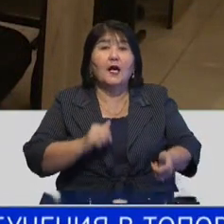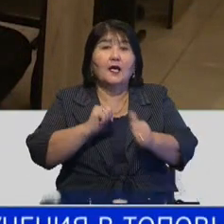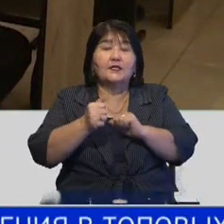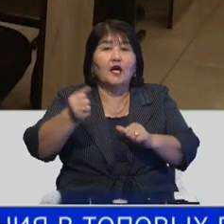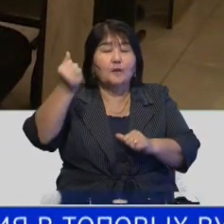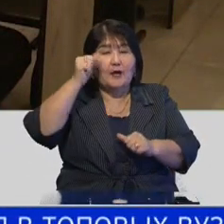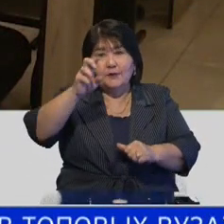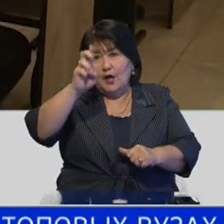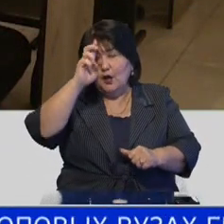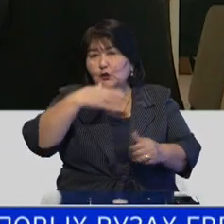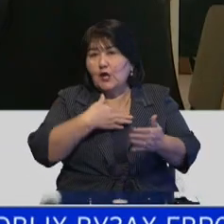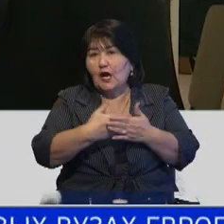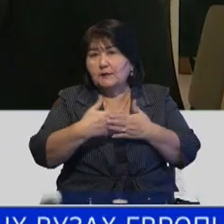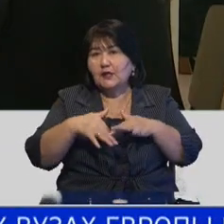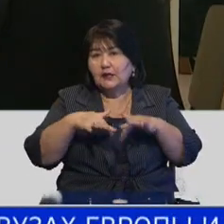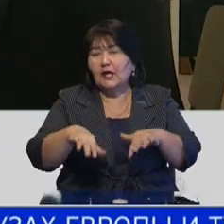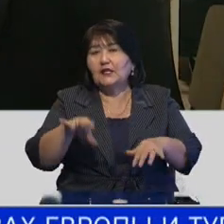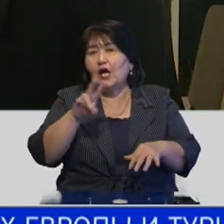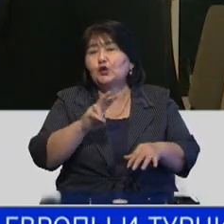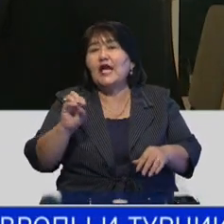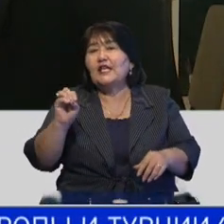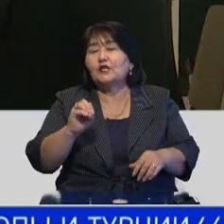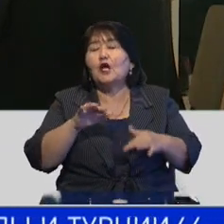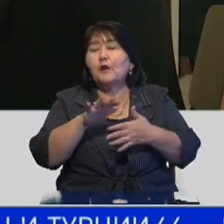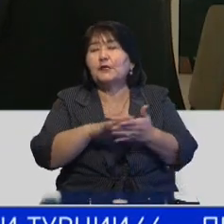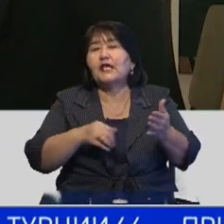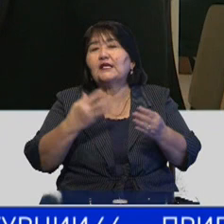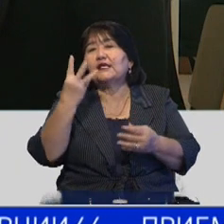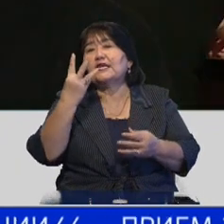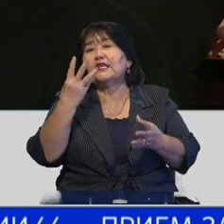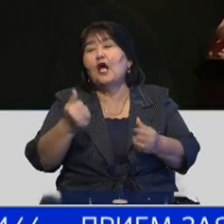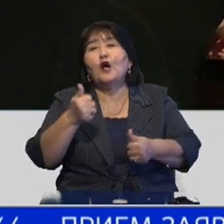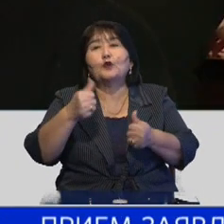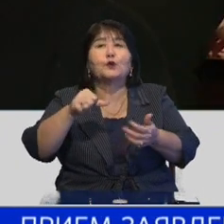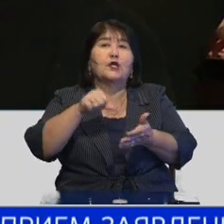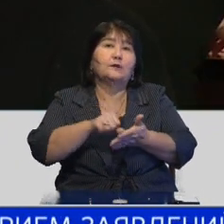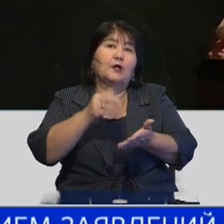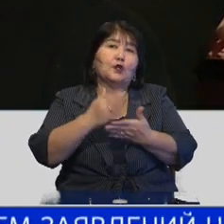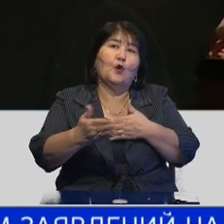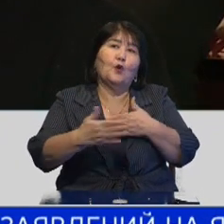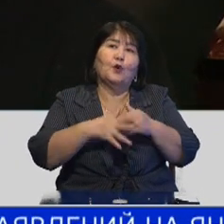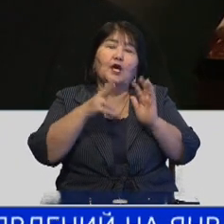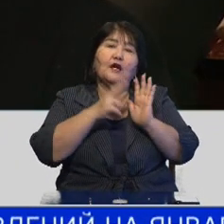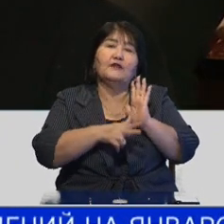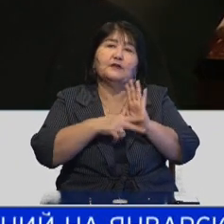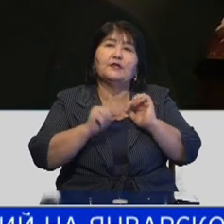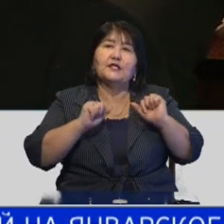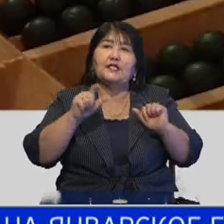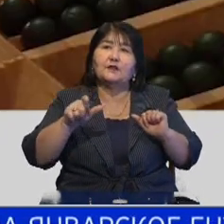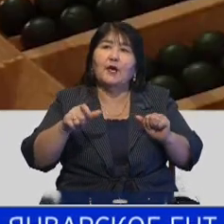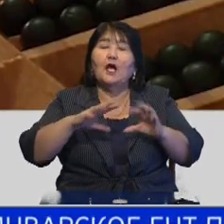Соревнования памяти государственного и общественного деятеля Налкожи Ергешбаева продлятся 3 дня. В турнире принимают участие около 80